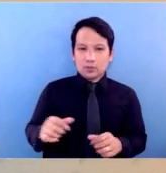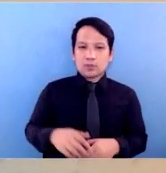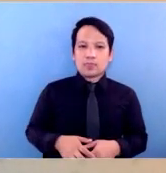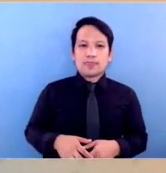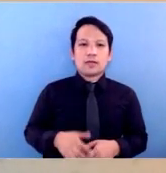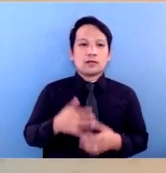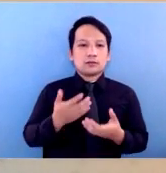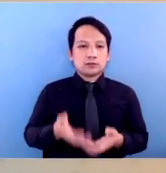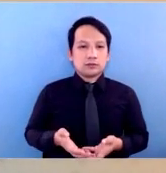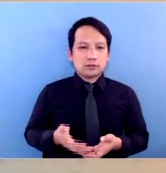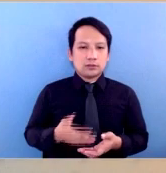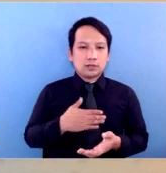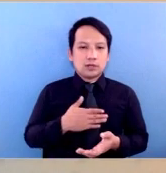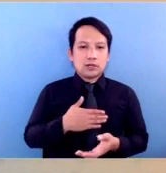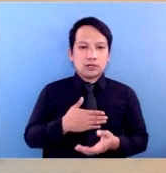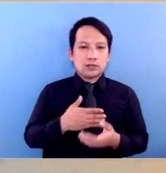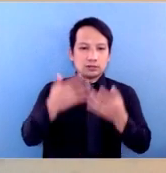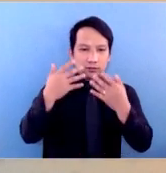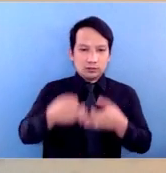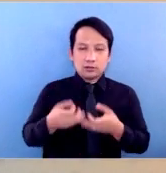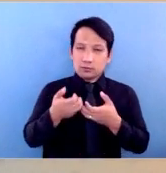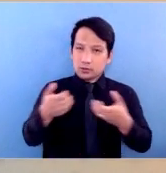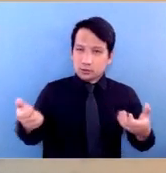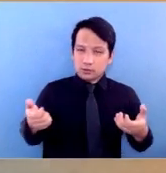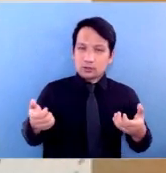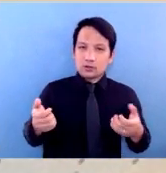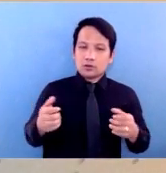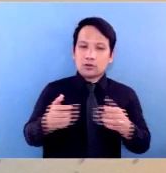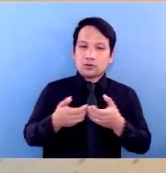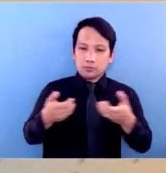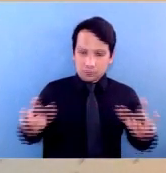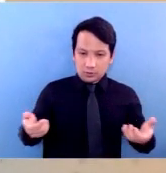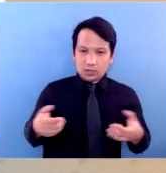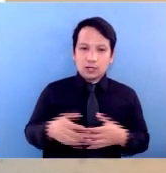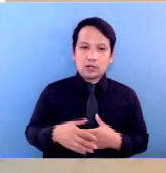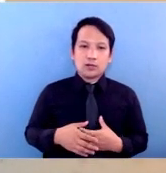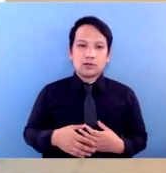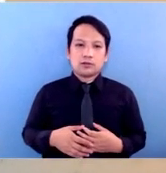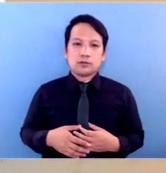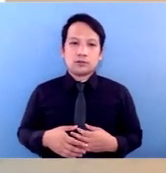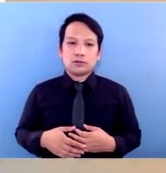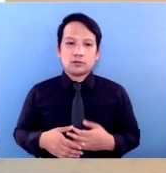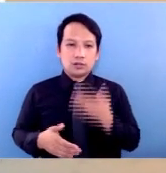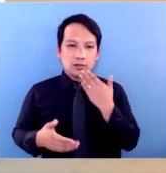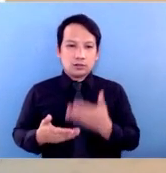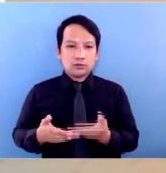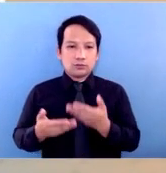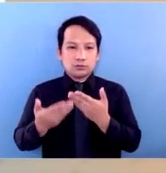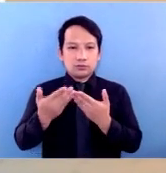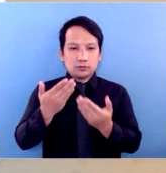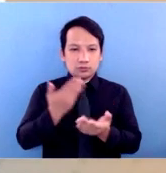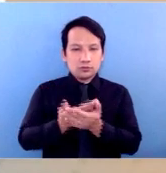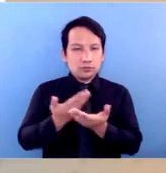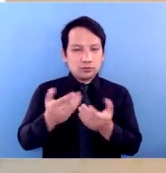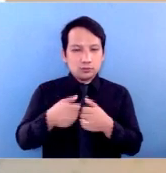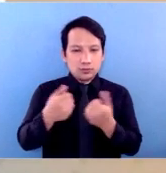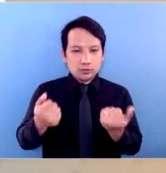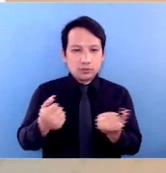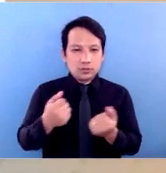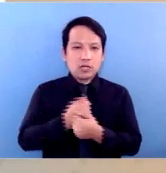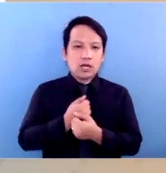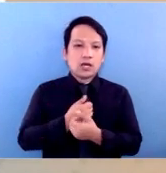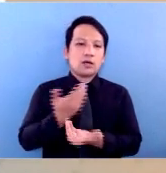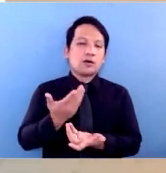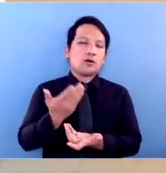kanya, pero nagdesisyon sila ni Kylie na mag-split na. Pero sa good breakup naman daw nagtapos ang kanilang love story dahil